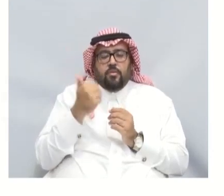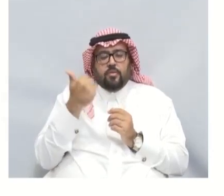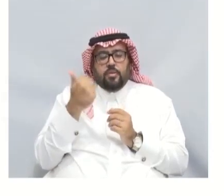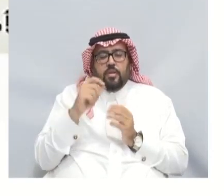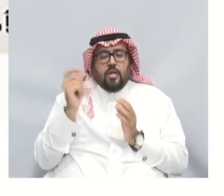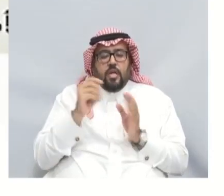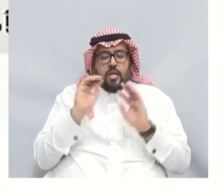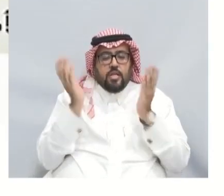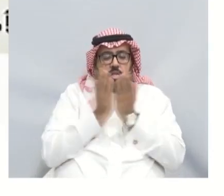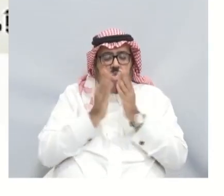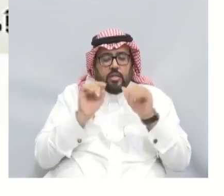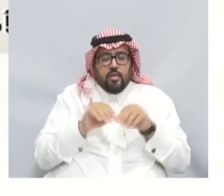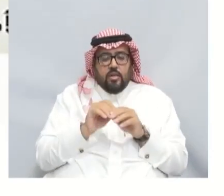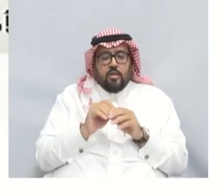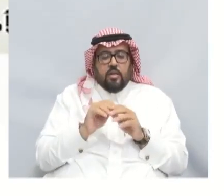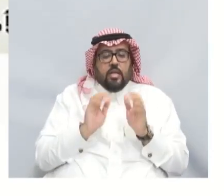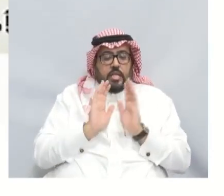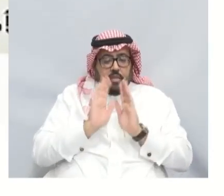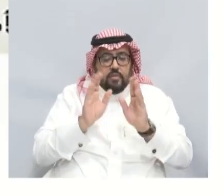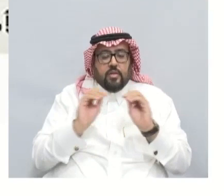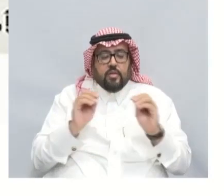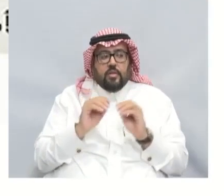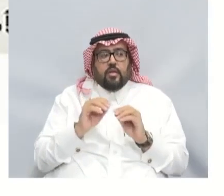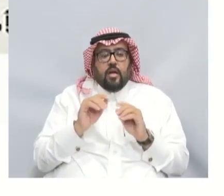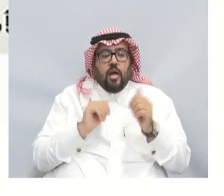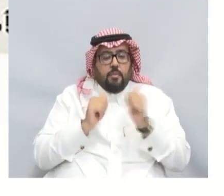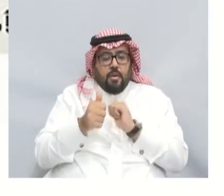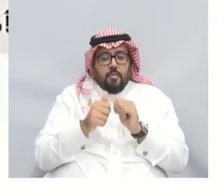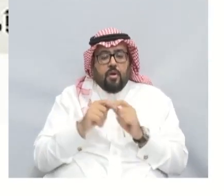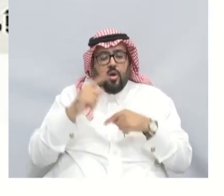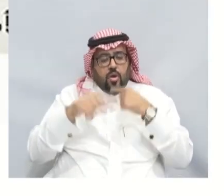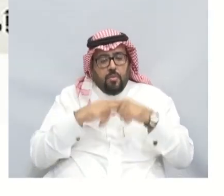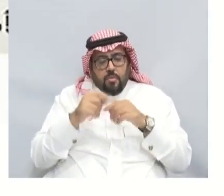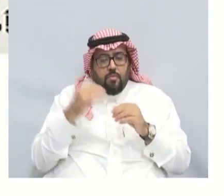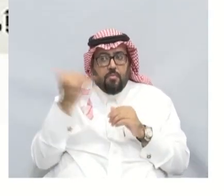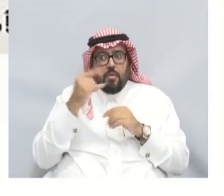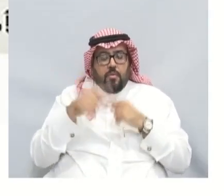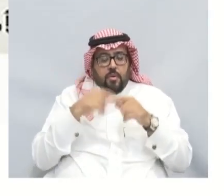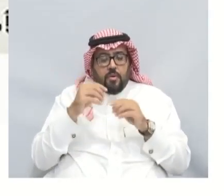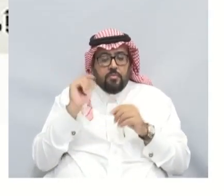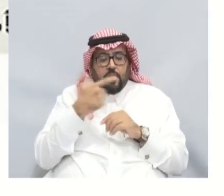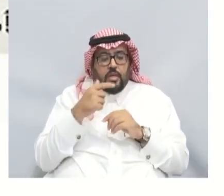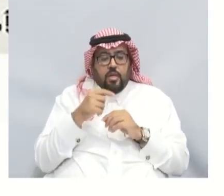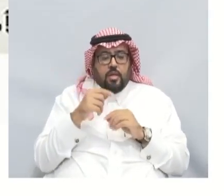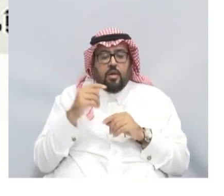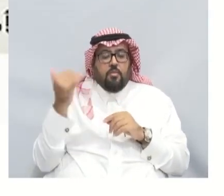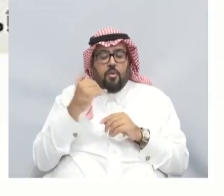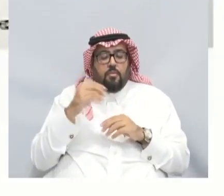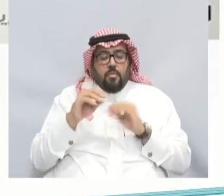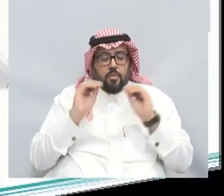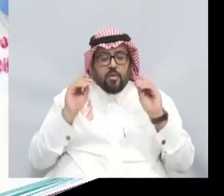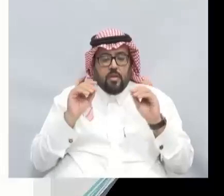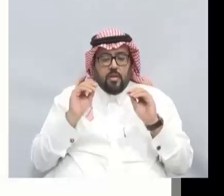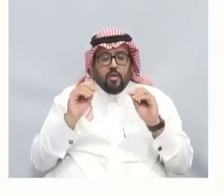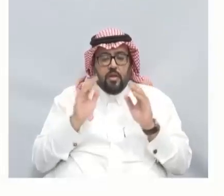درسنا عن البراكين. ادفع نفسك عزيز الطالب للأمام كل يوم، ليس المهم أن تتقدم بسرعة، لكن المهم أن تتقدم